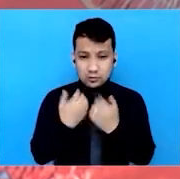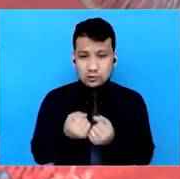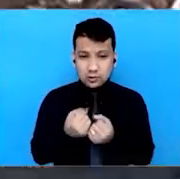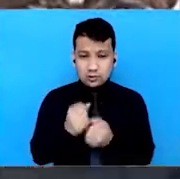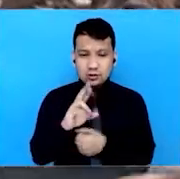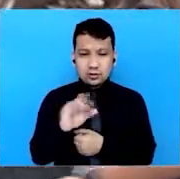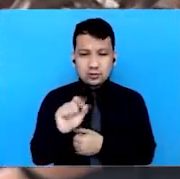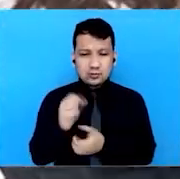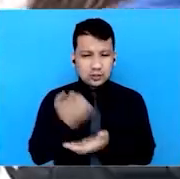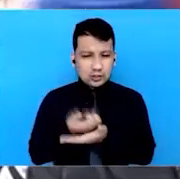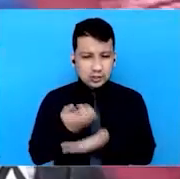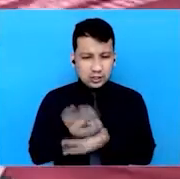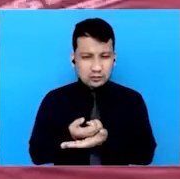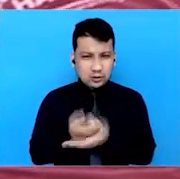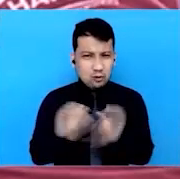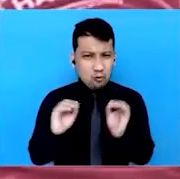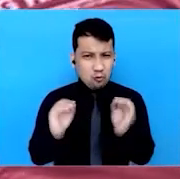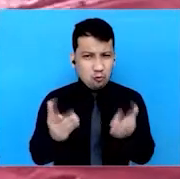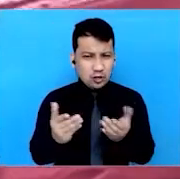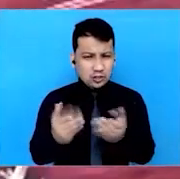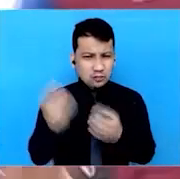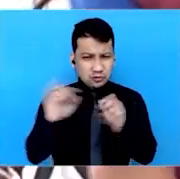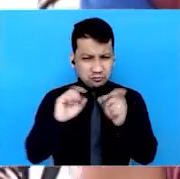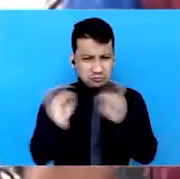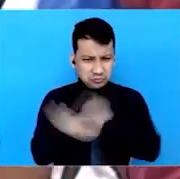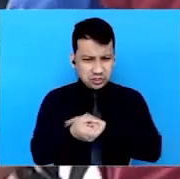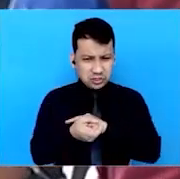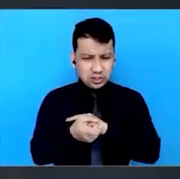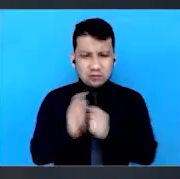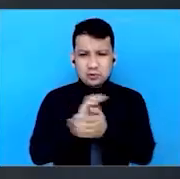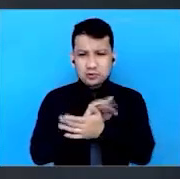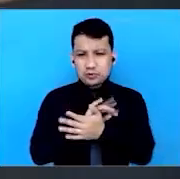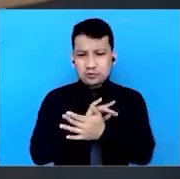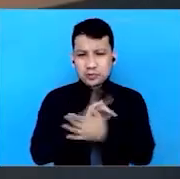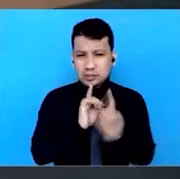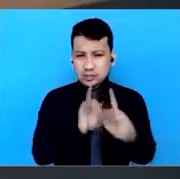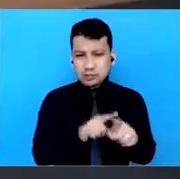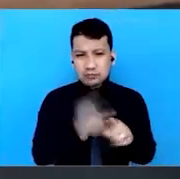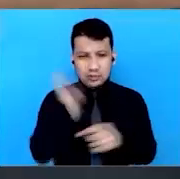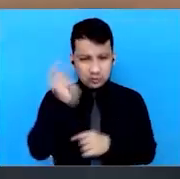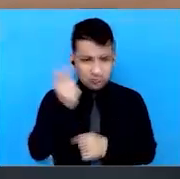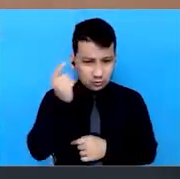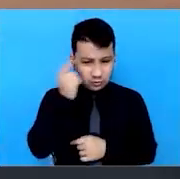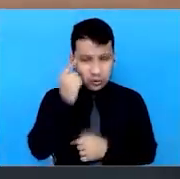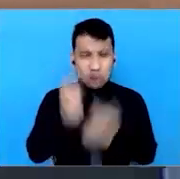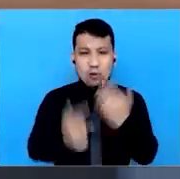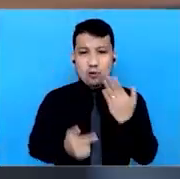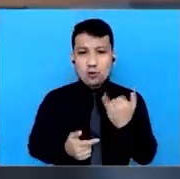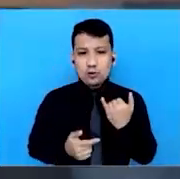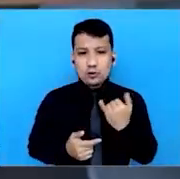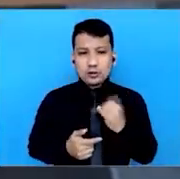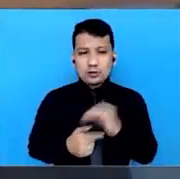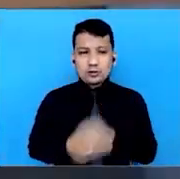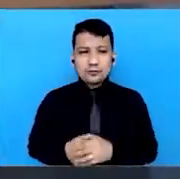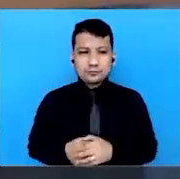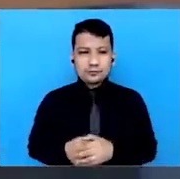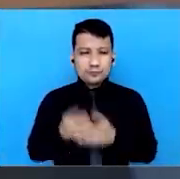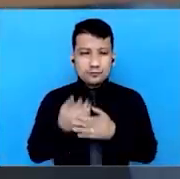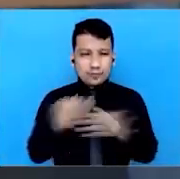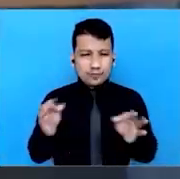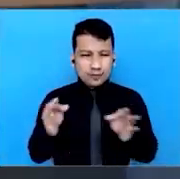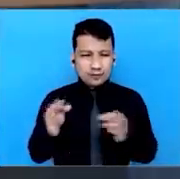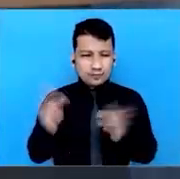economy. Wala raw silang dapat baguhin pagdating sa COVID-19 response ng pamahalaan dahil epektibo ito. Mas pinapaigting lang doon